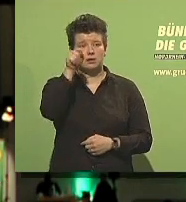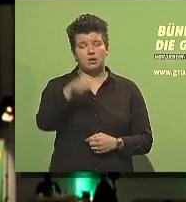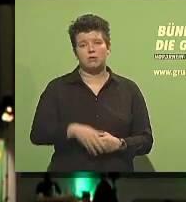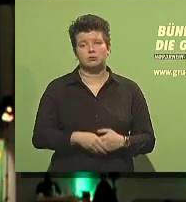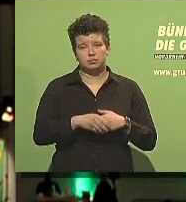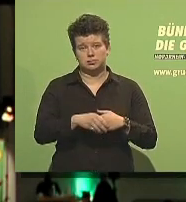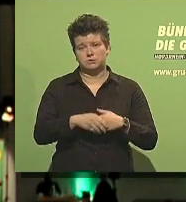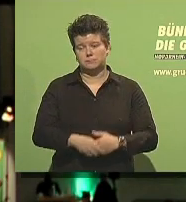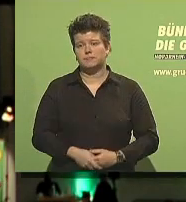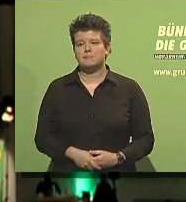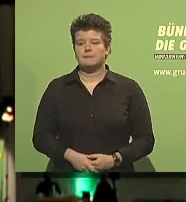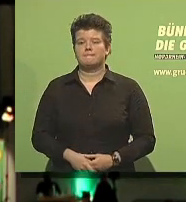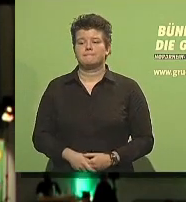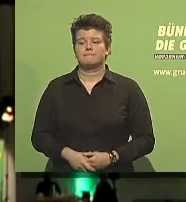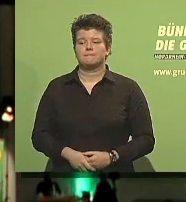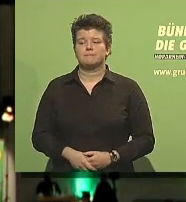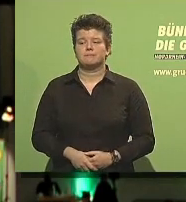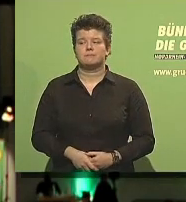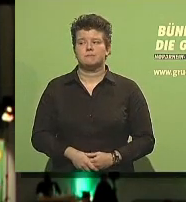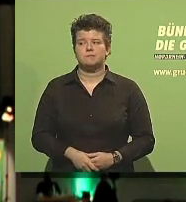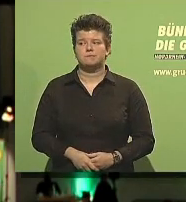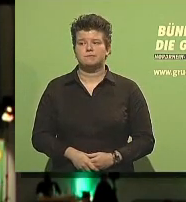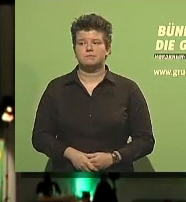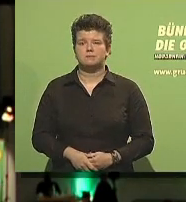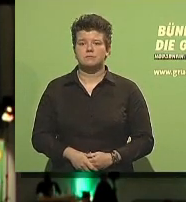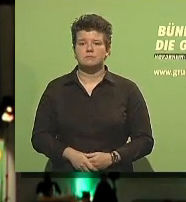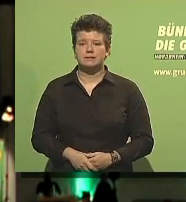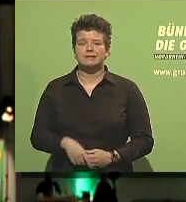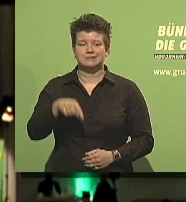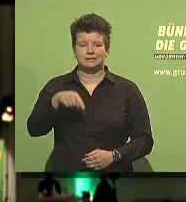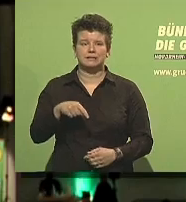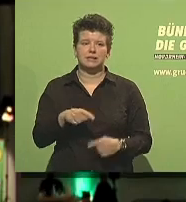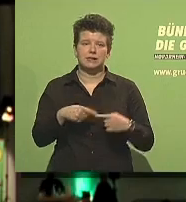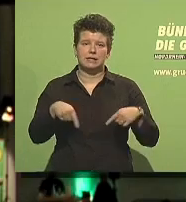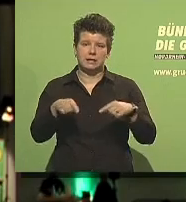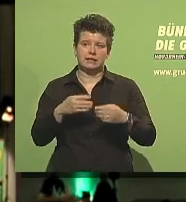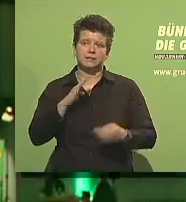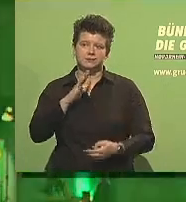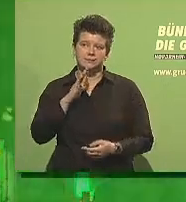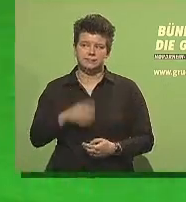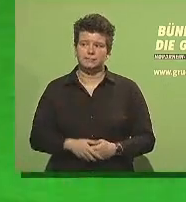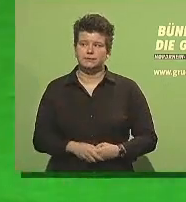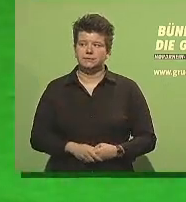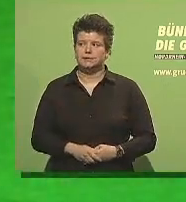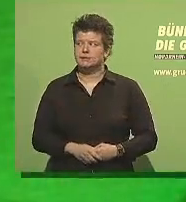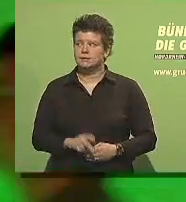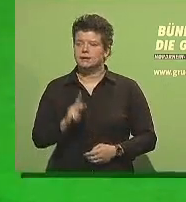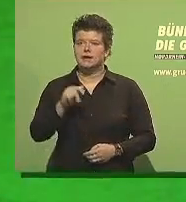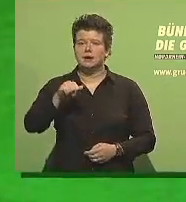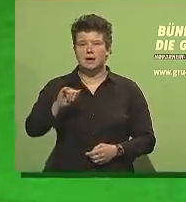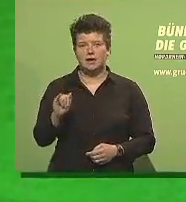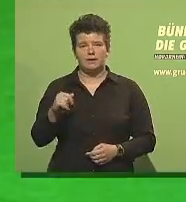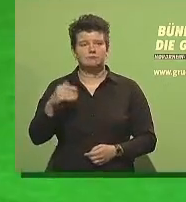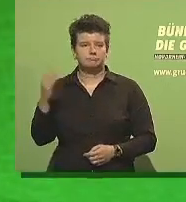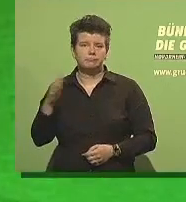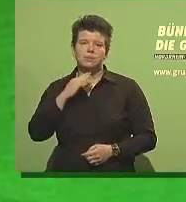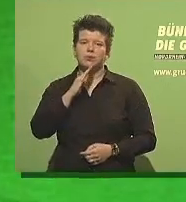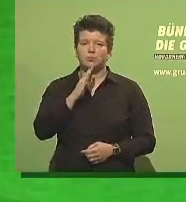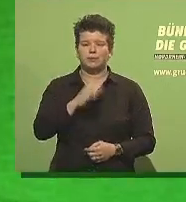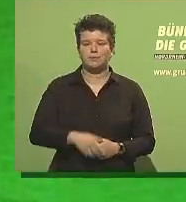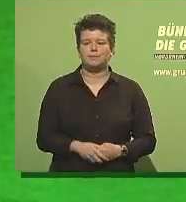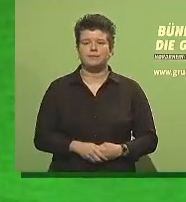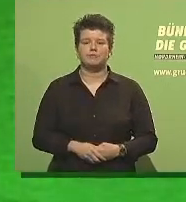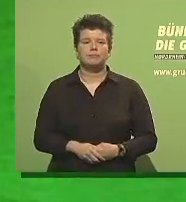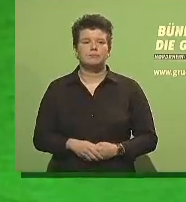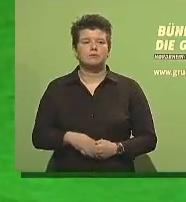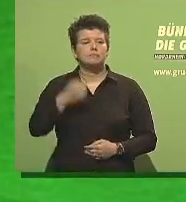damit wir uns hier auf Kais Rede konzentrieren können. Kai, du hast das Wort. Liebe Freundinnen und